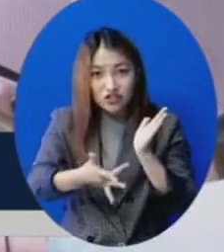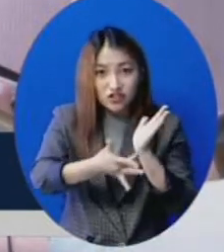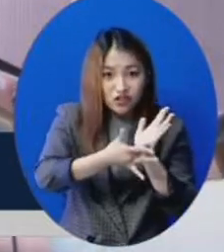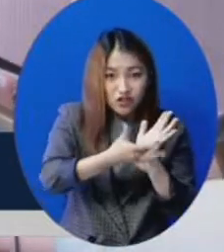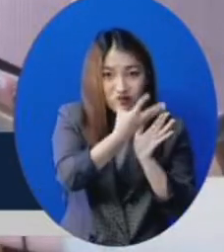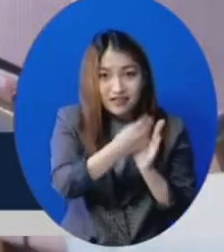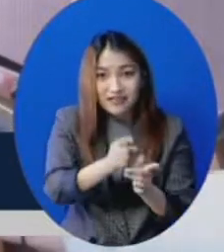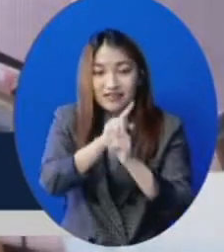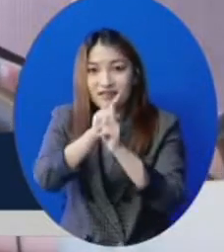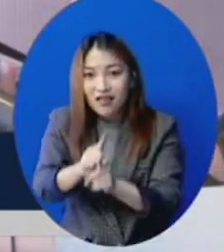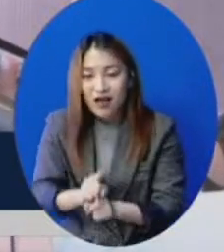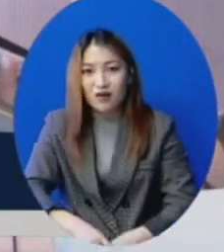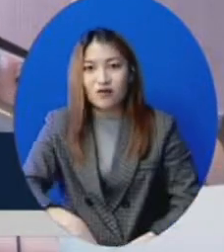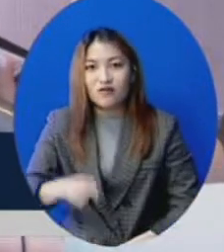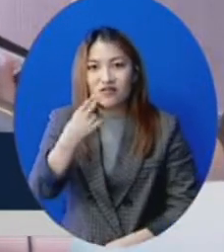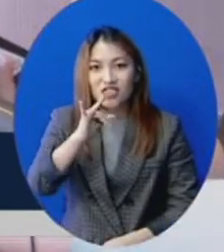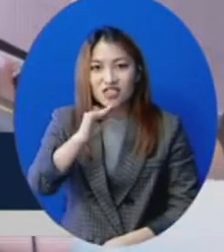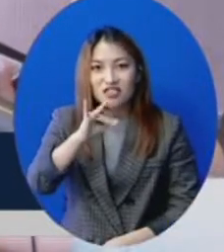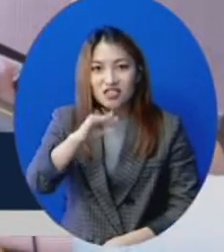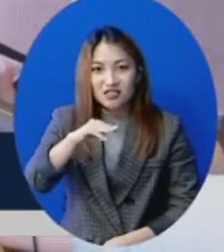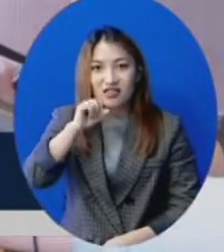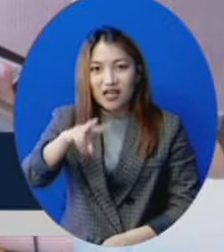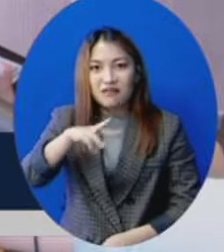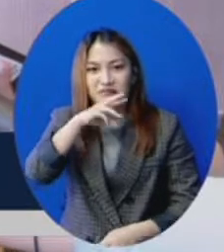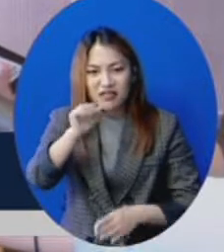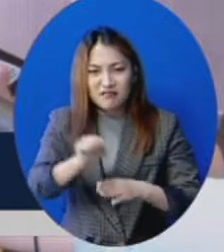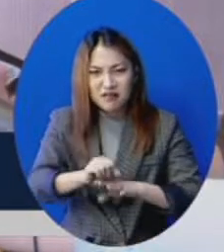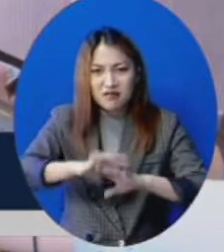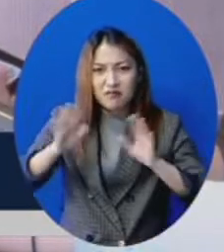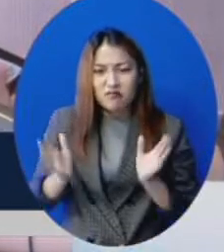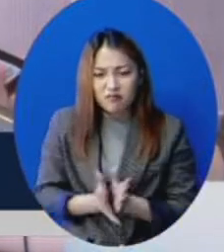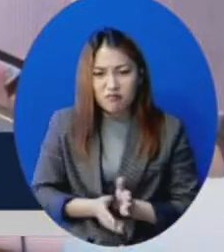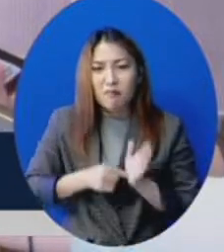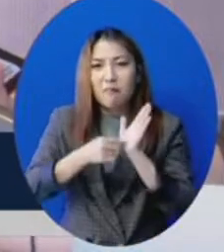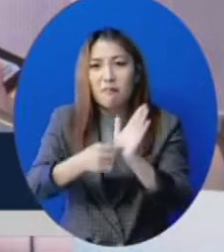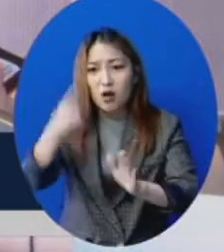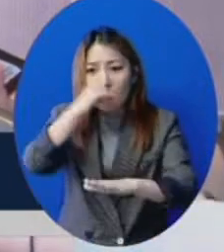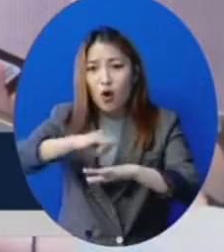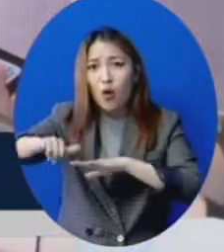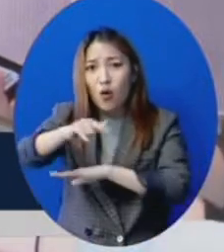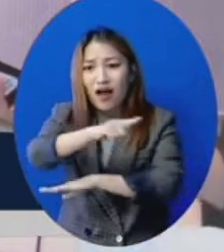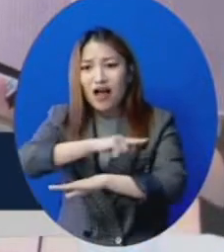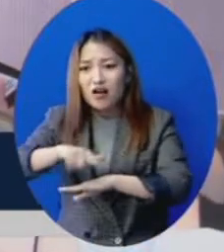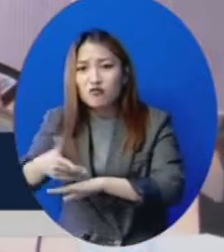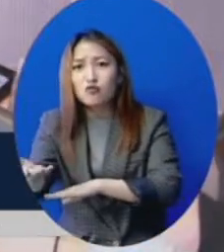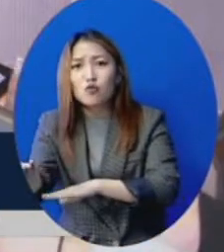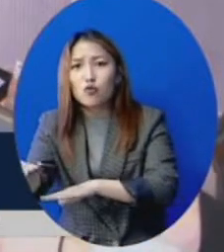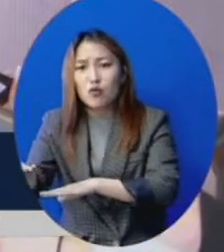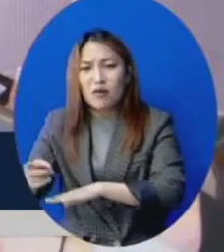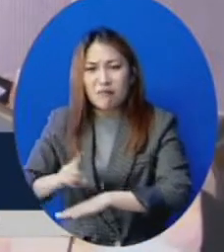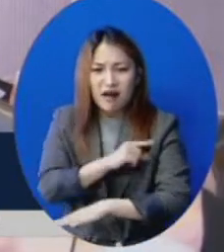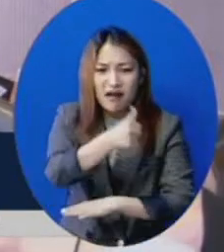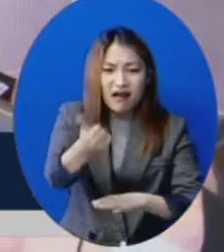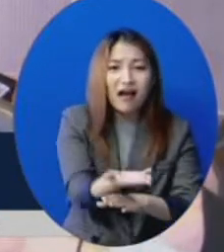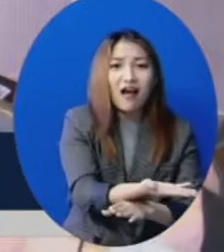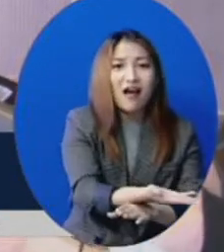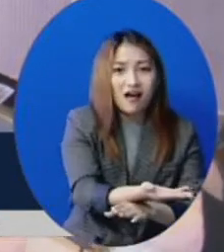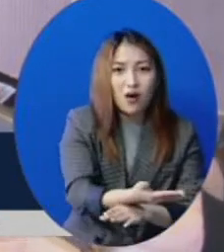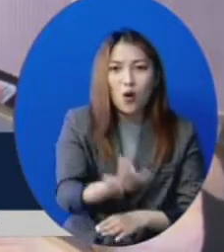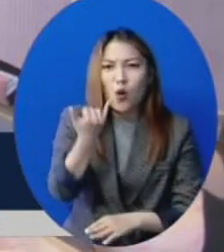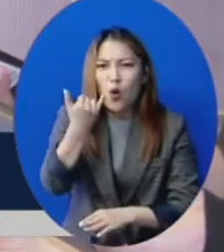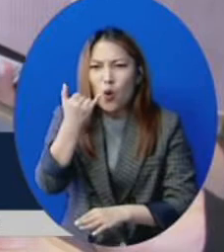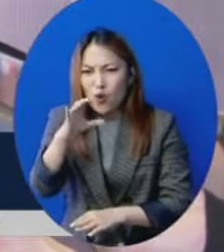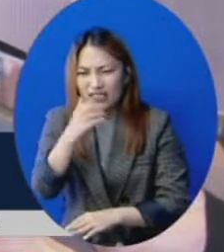технологиор дижитал мэдээллийг бэлтгээд энэ Монголын газар нутгийн хаана юу байгаа, ус нь хаана байгаа, газрын баялаг нь хаана байгаа